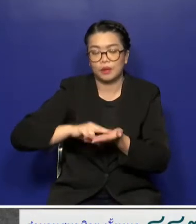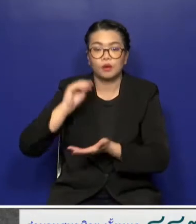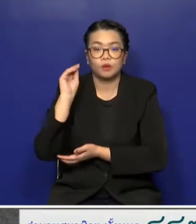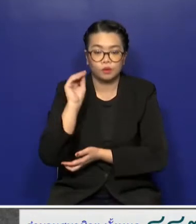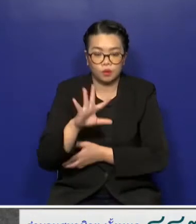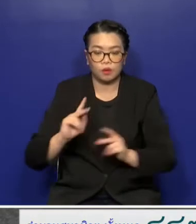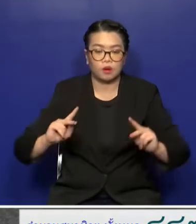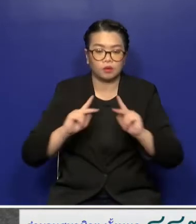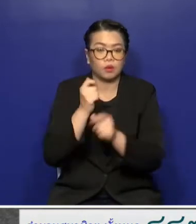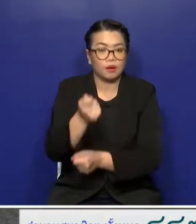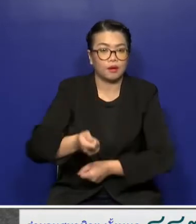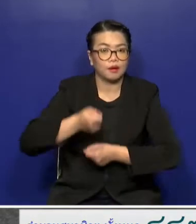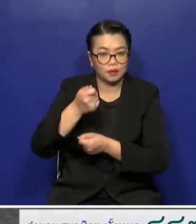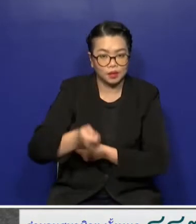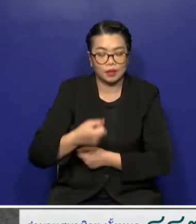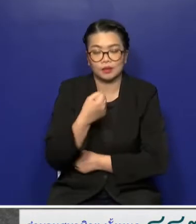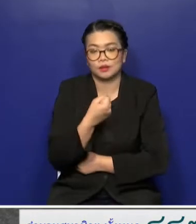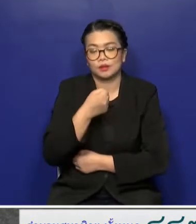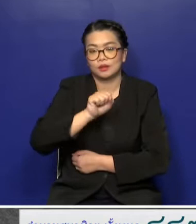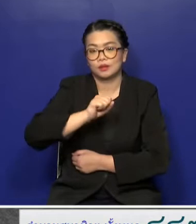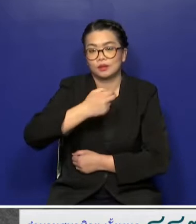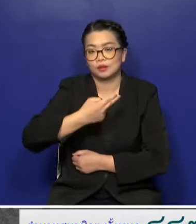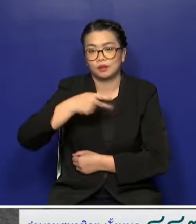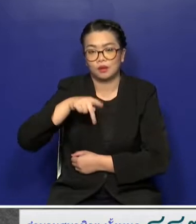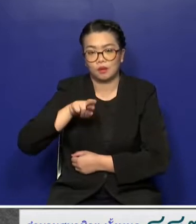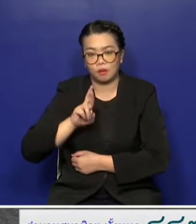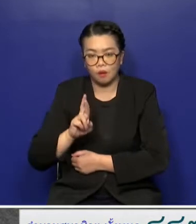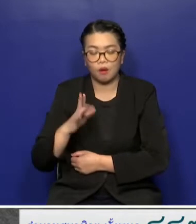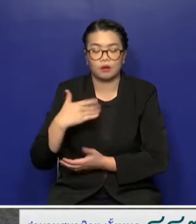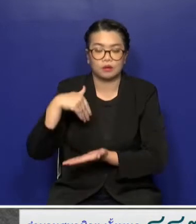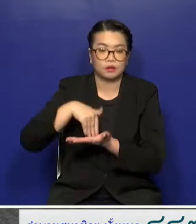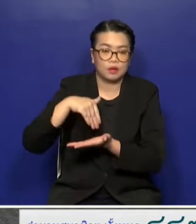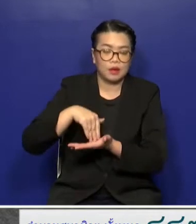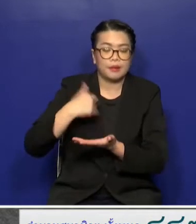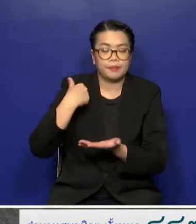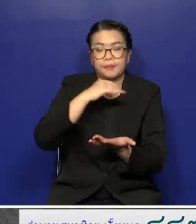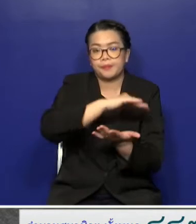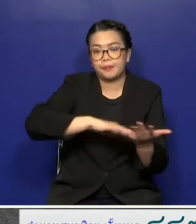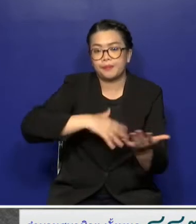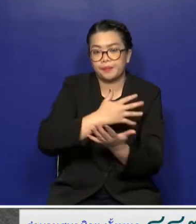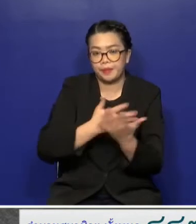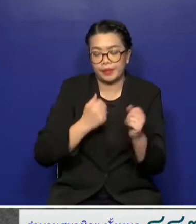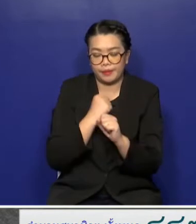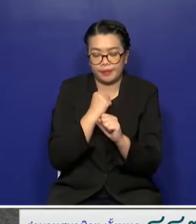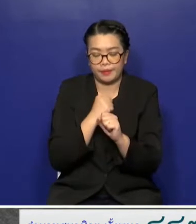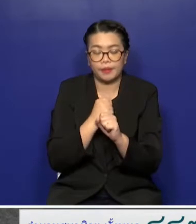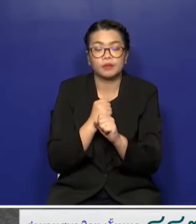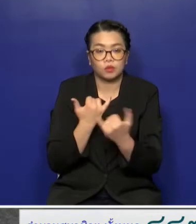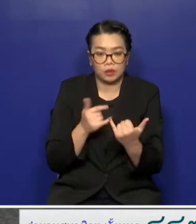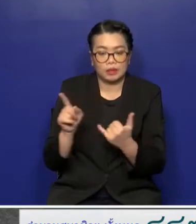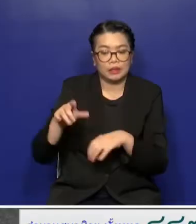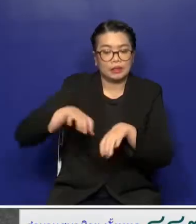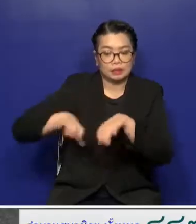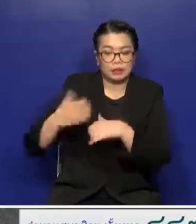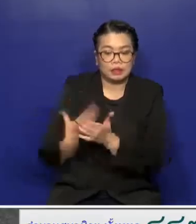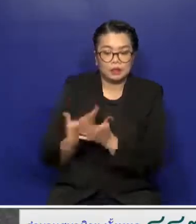นั้กระซวงเกษษ์และสากรโดยสำนงงานชนประทานท 17 ได้มีแผนงานในกแ่ปัหาโดยอยู่ในระหวางกพนาจสนก